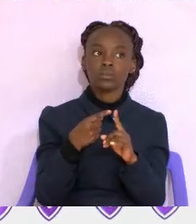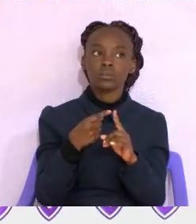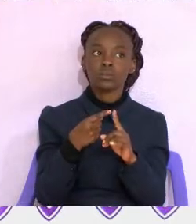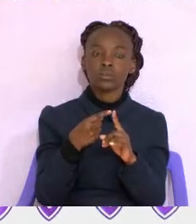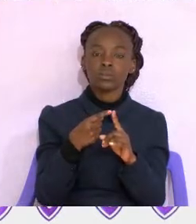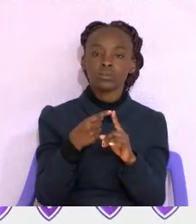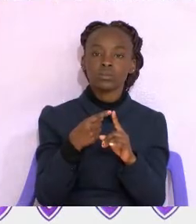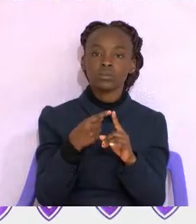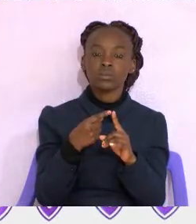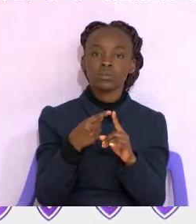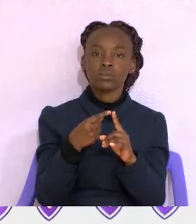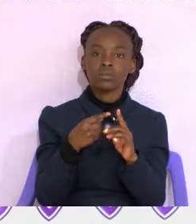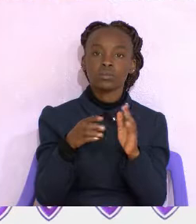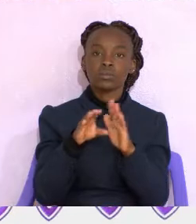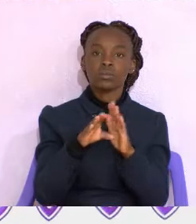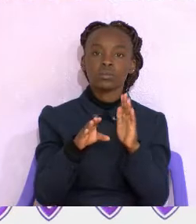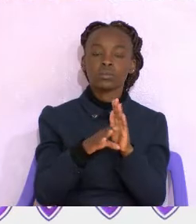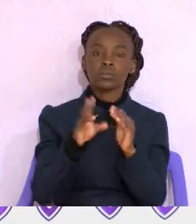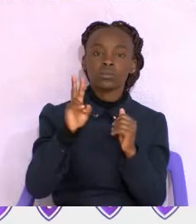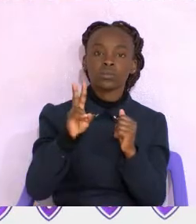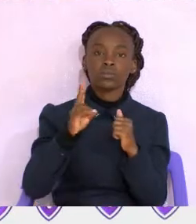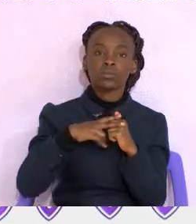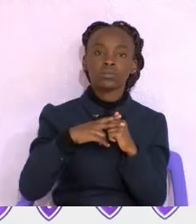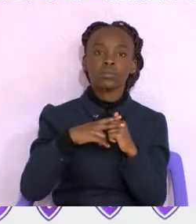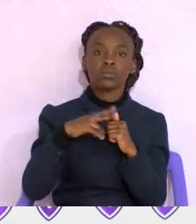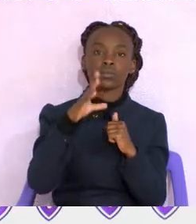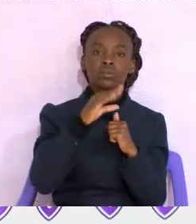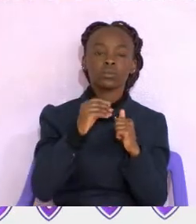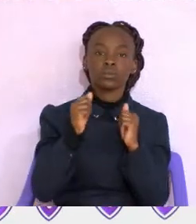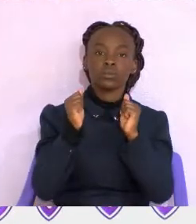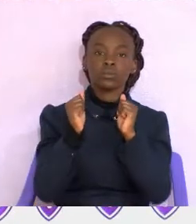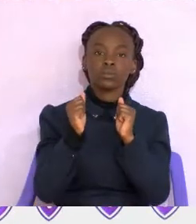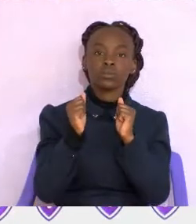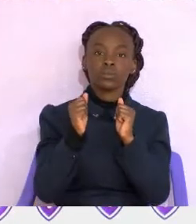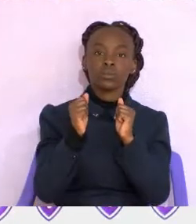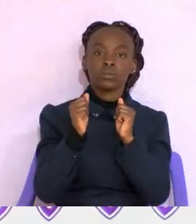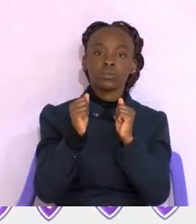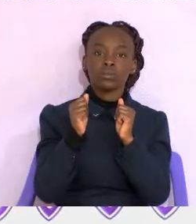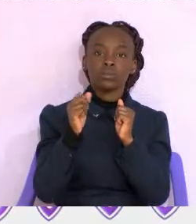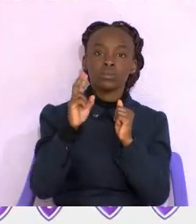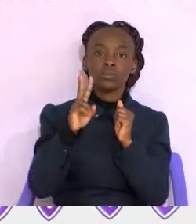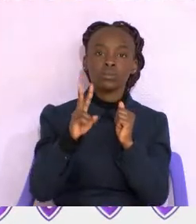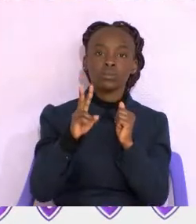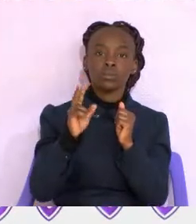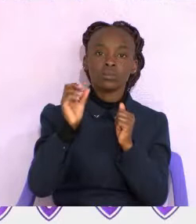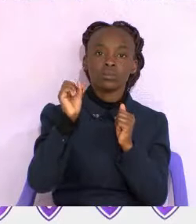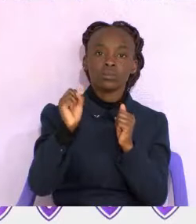wa 25. Nitakuwa tunasoma vifungu ama kifungu.